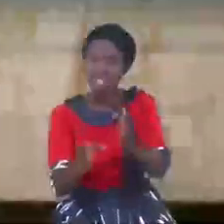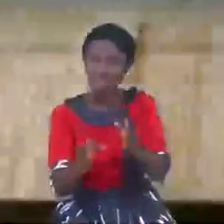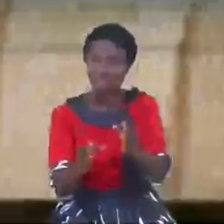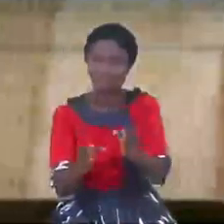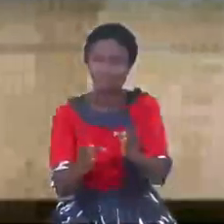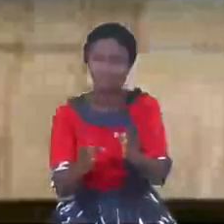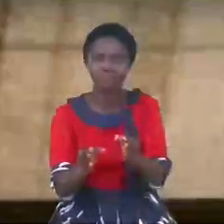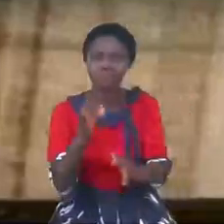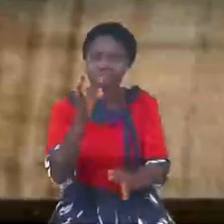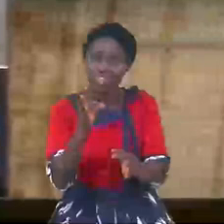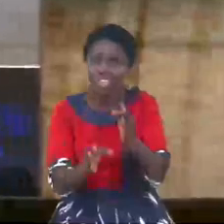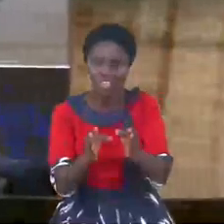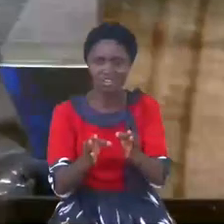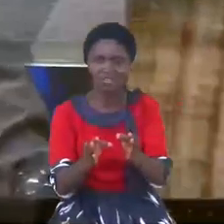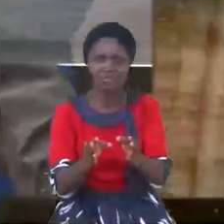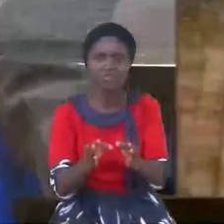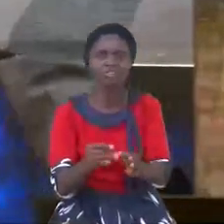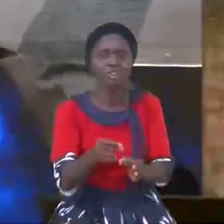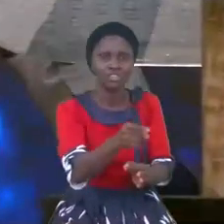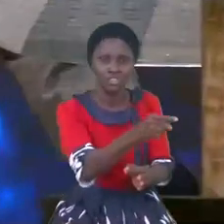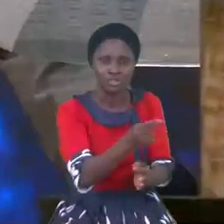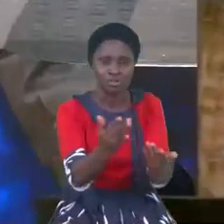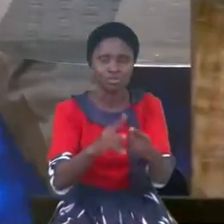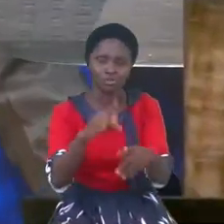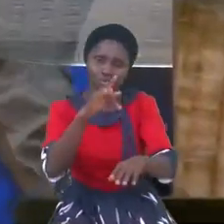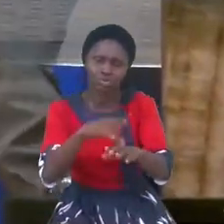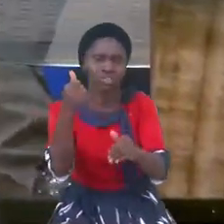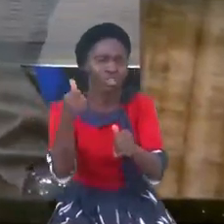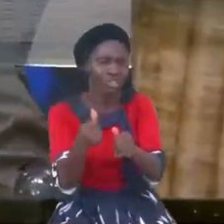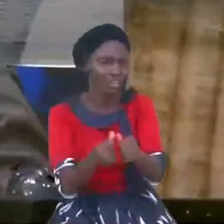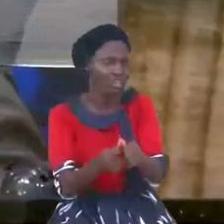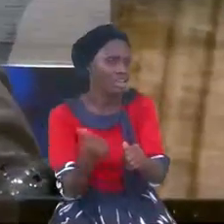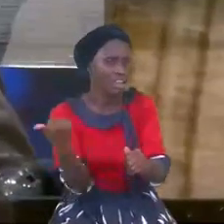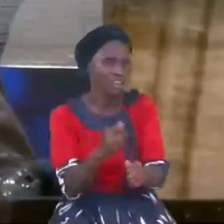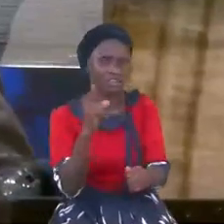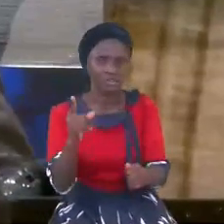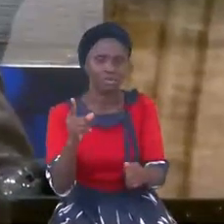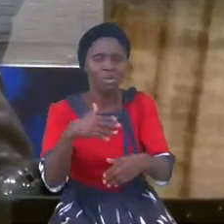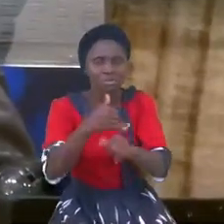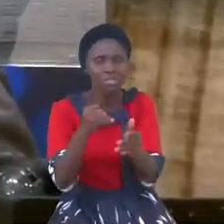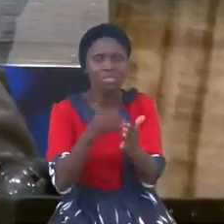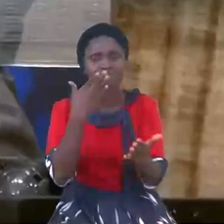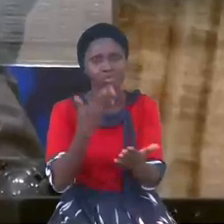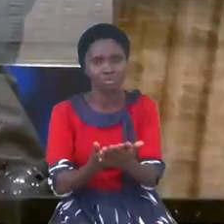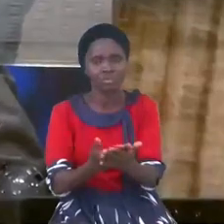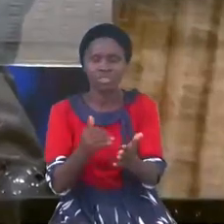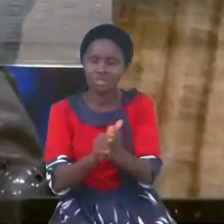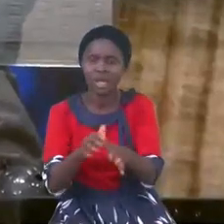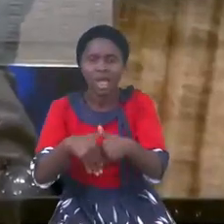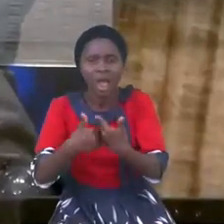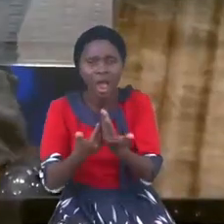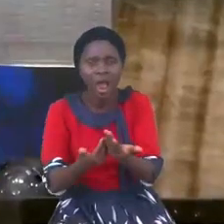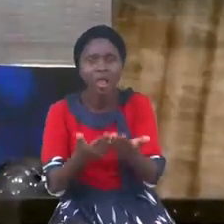que ce soit pour le bien de la personne, qu'est-ce que j'ai contribué à leur vie? Comment est-ce que je les ai édifiés? Comment est-ce que je les